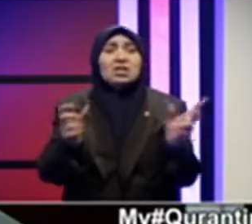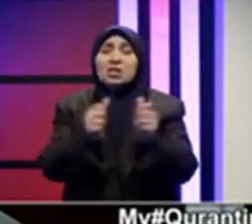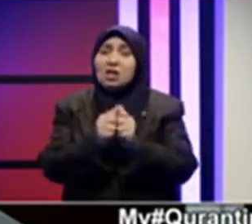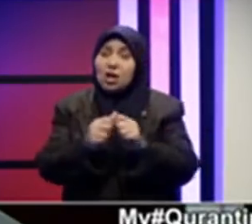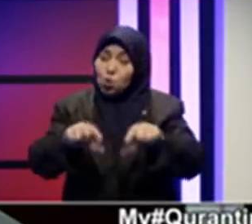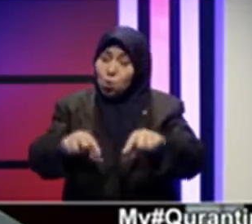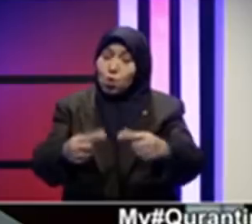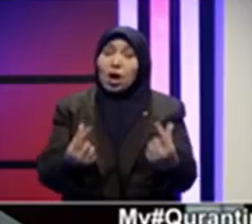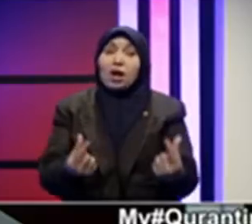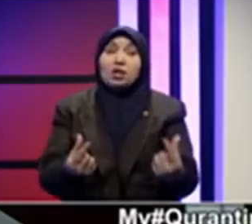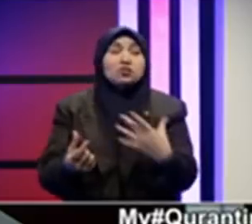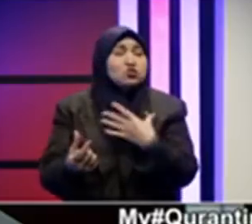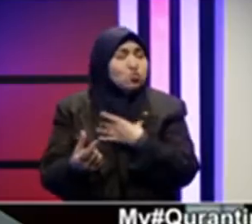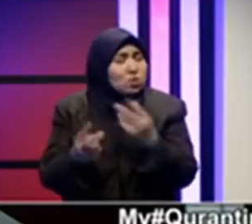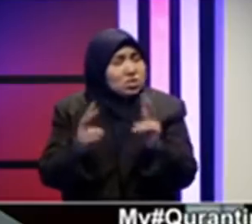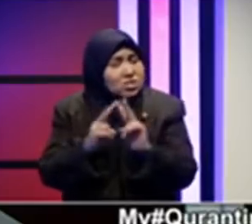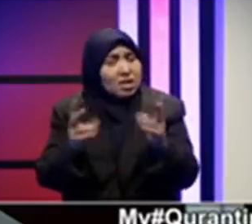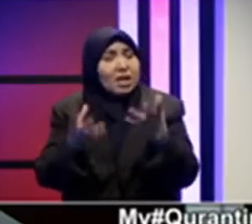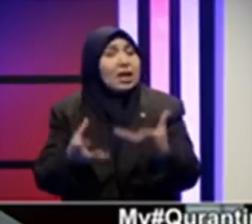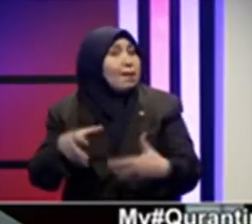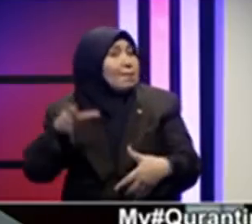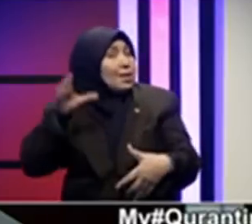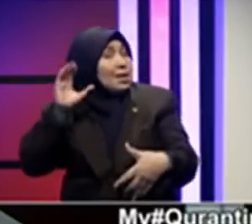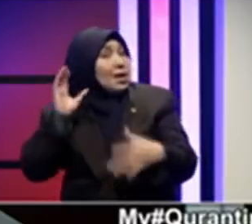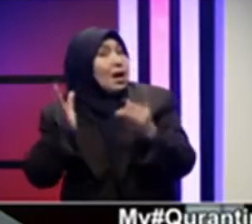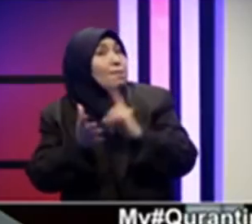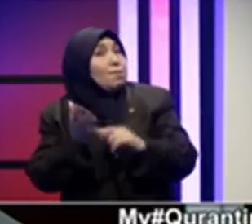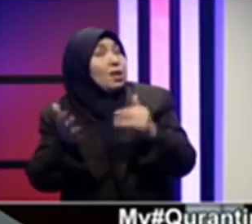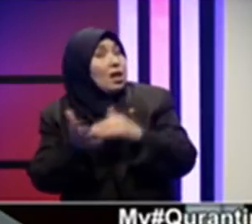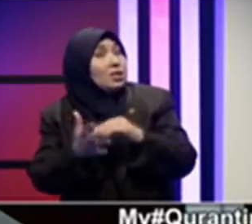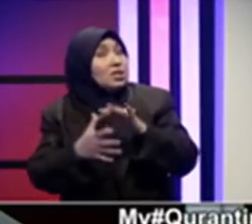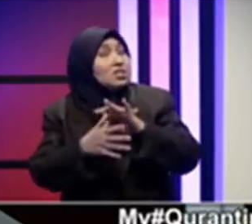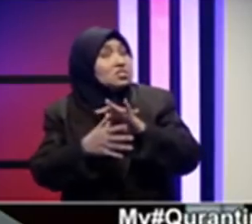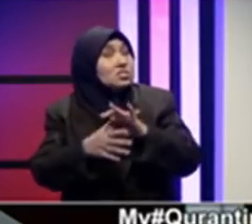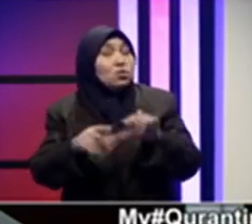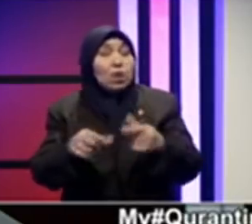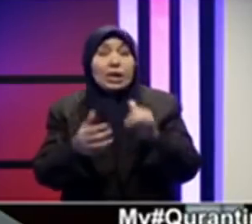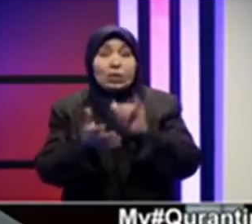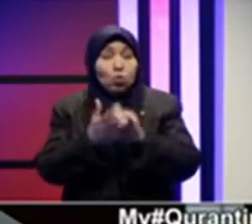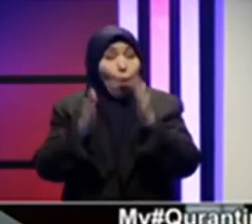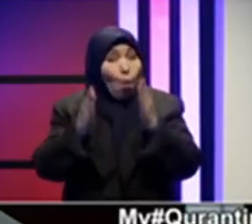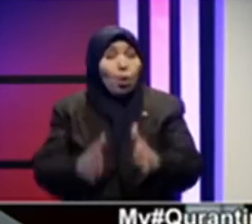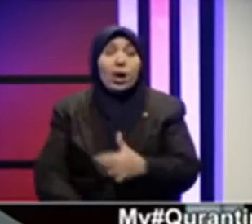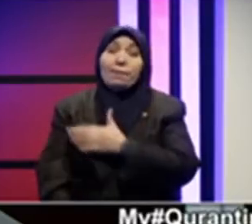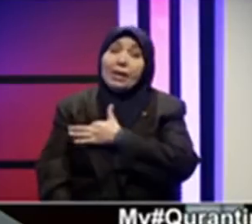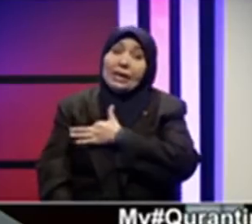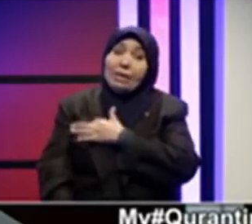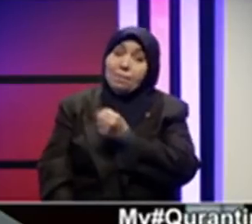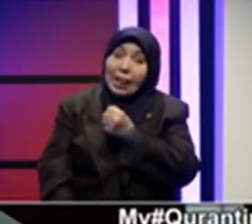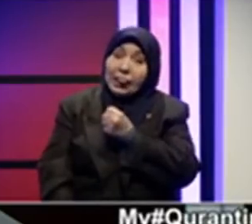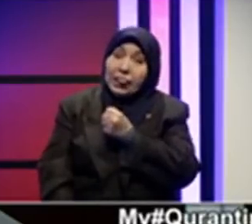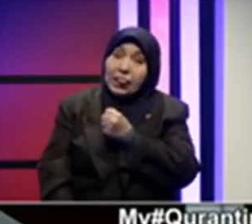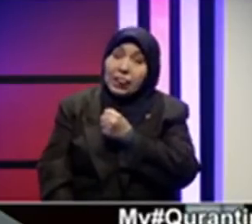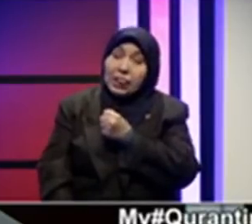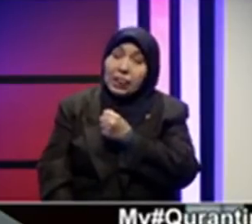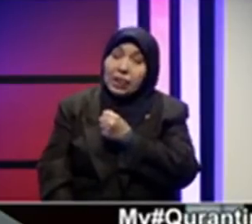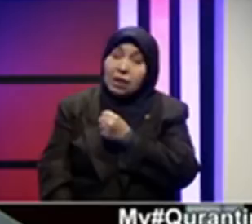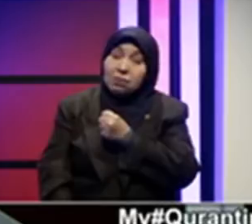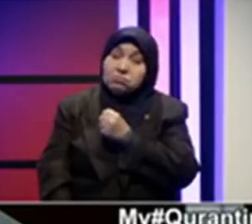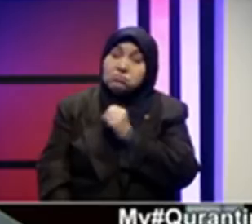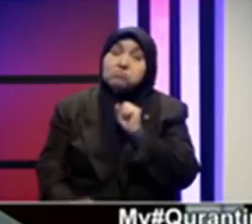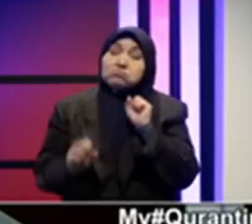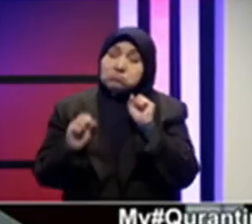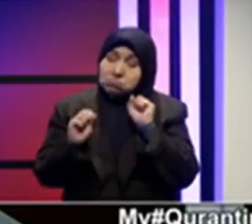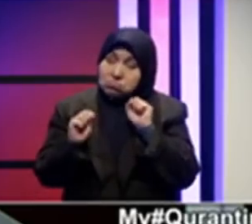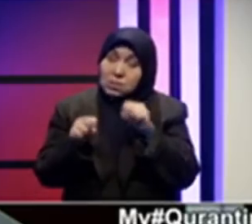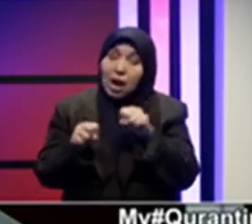dengan Quran, suka sangat nak mendengar apa lagi isi Al-Quran, itu orang beriman ya, dia sanggup